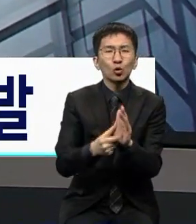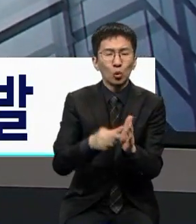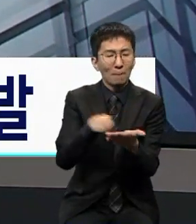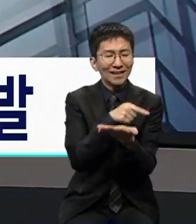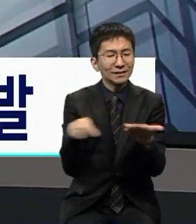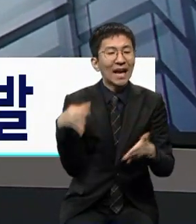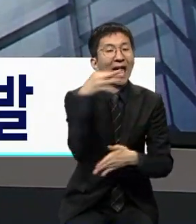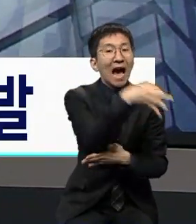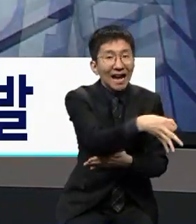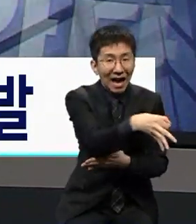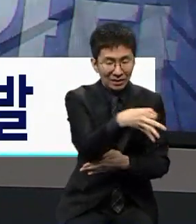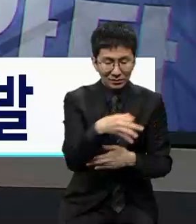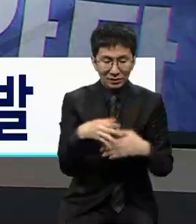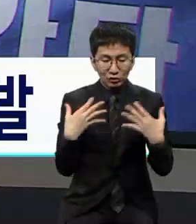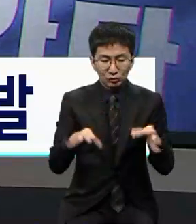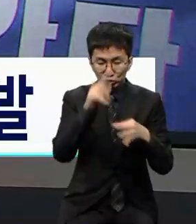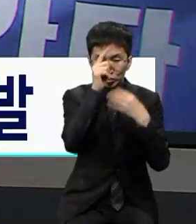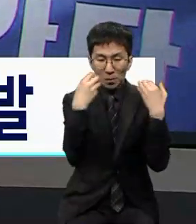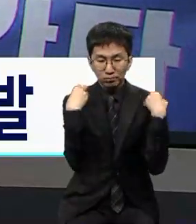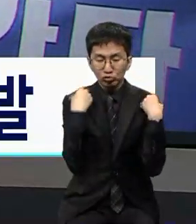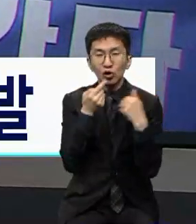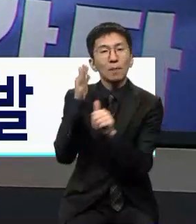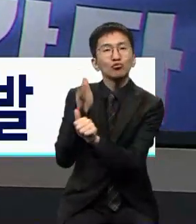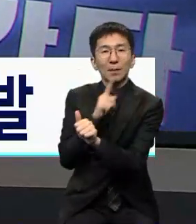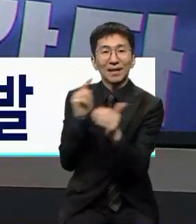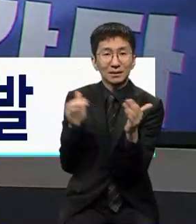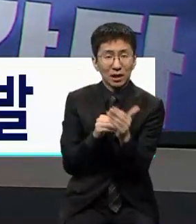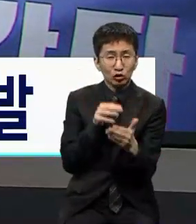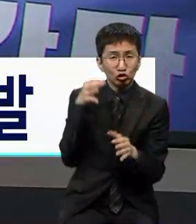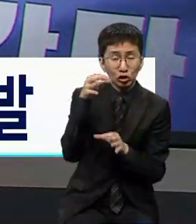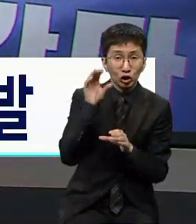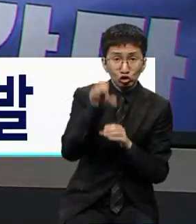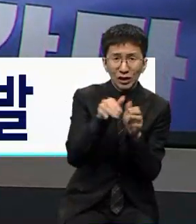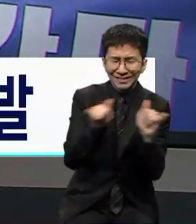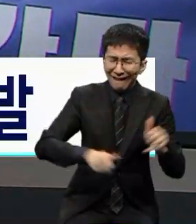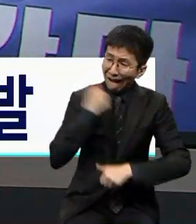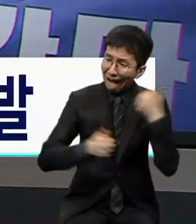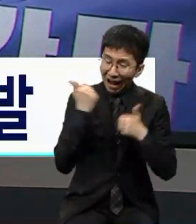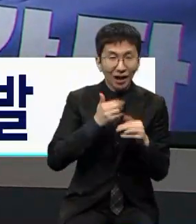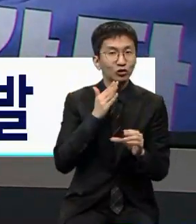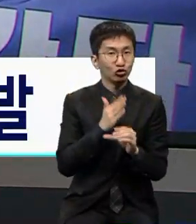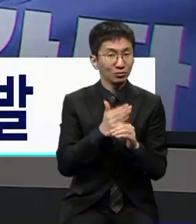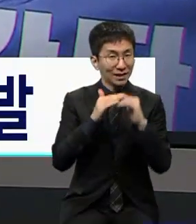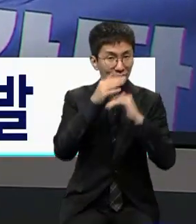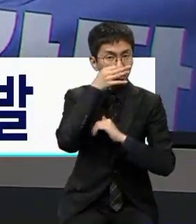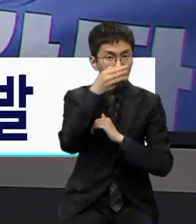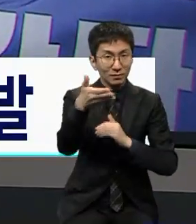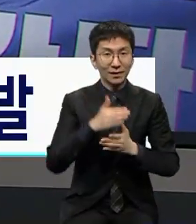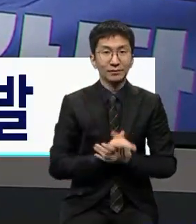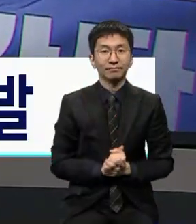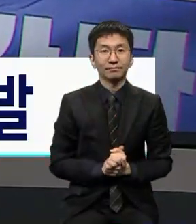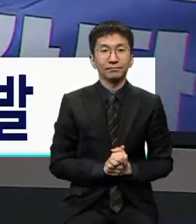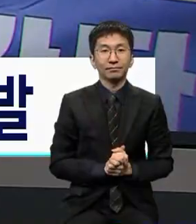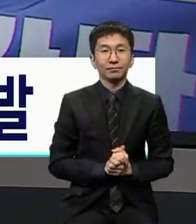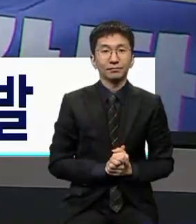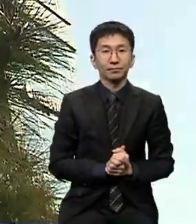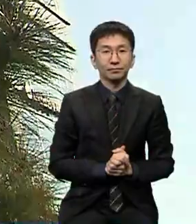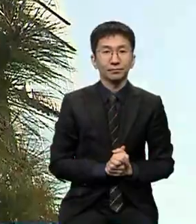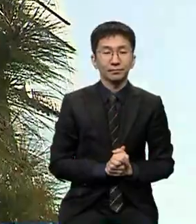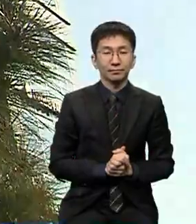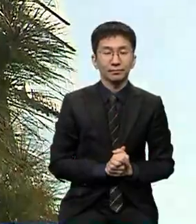배상하라는 금융당국의 권고가 나왔습니다. 투자자들은 반발하고 있습니다. 보도에 화강은 기자입니다.